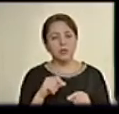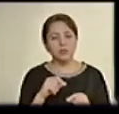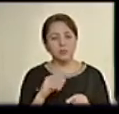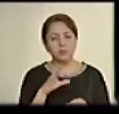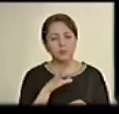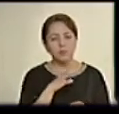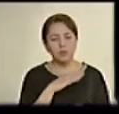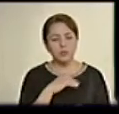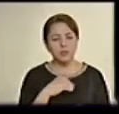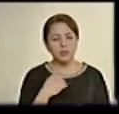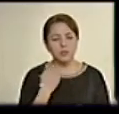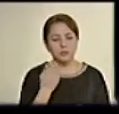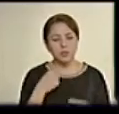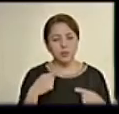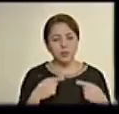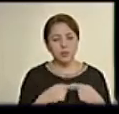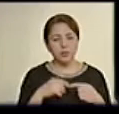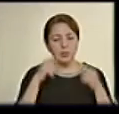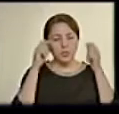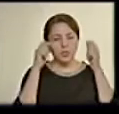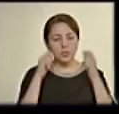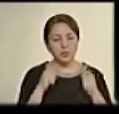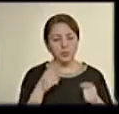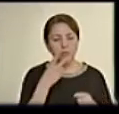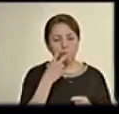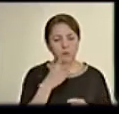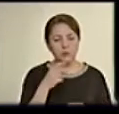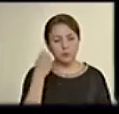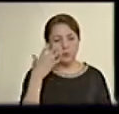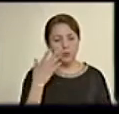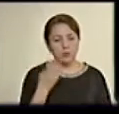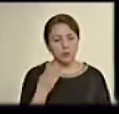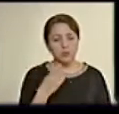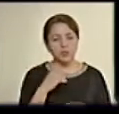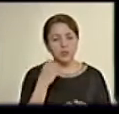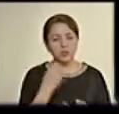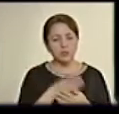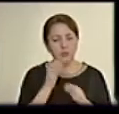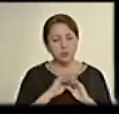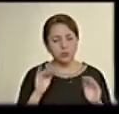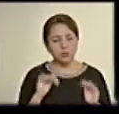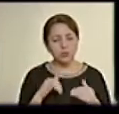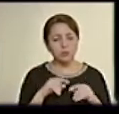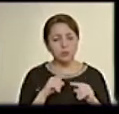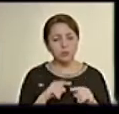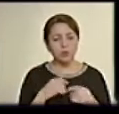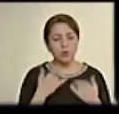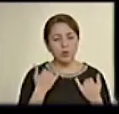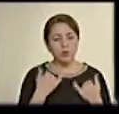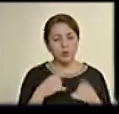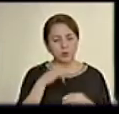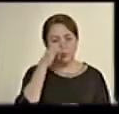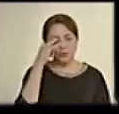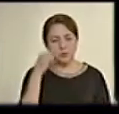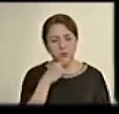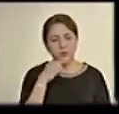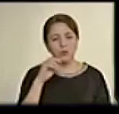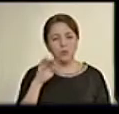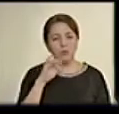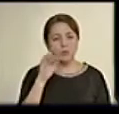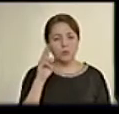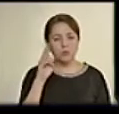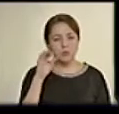deganda siz albatta xaritadan ko'rsata olishingiz kerak aziz o'quvchilar. Bu hozirgi Qozog'istonning Turkiston